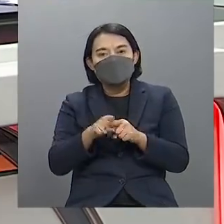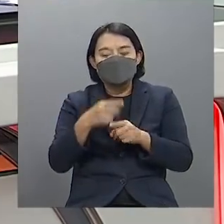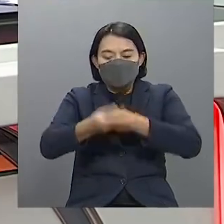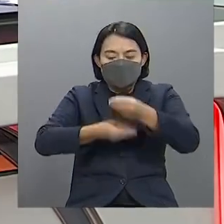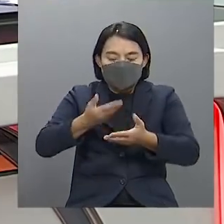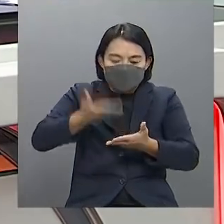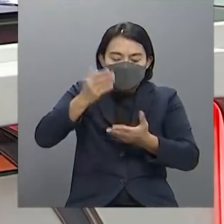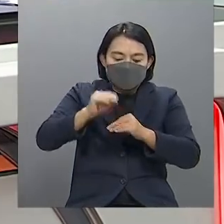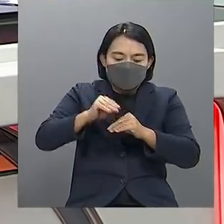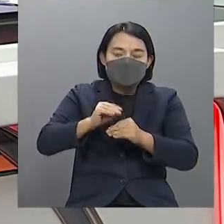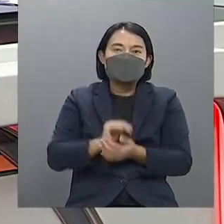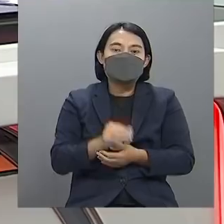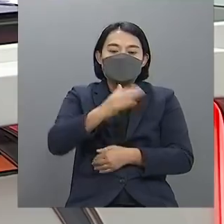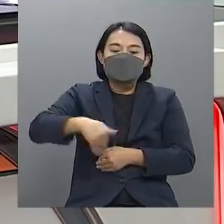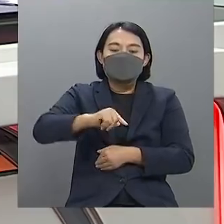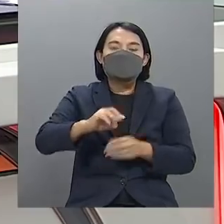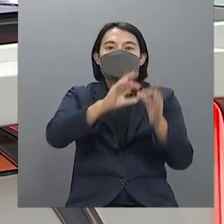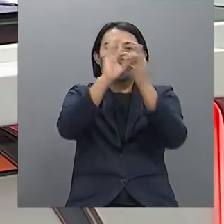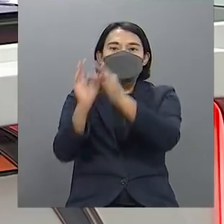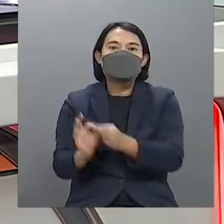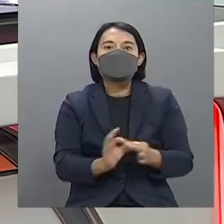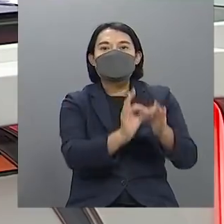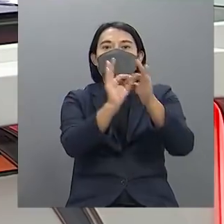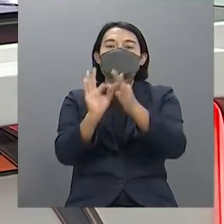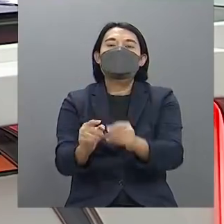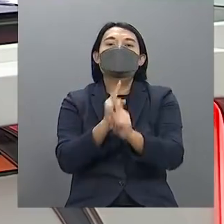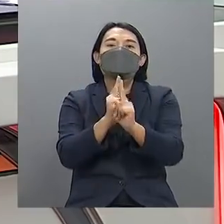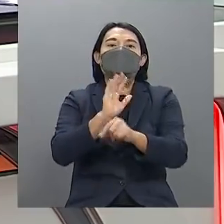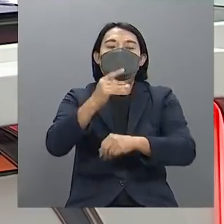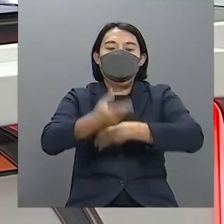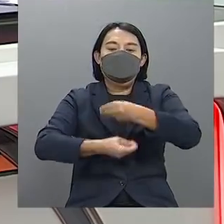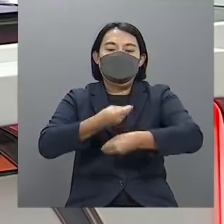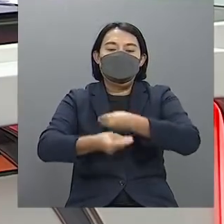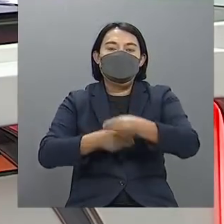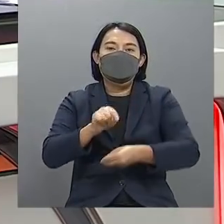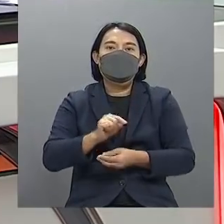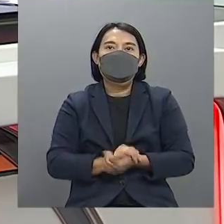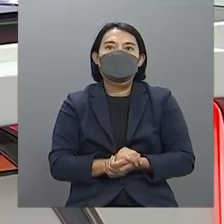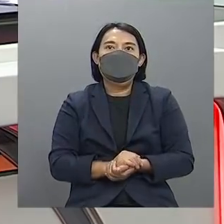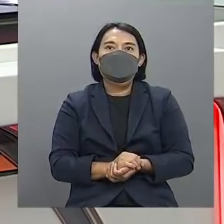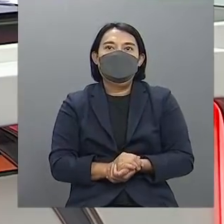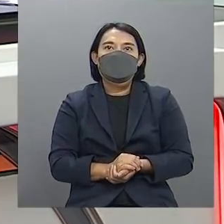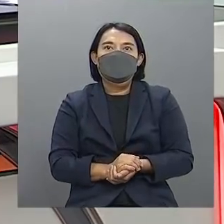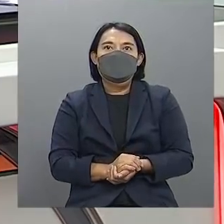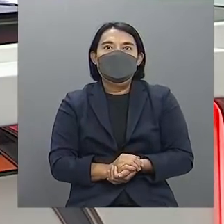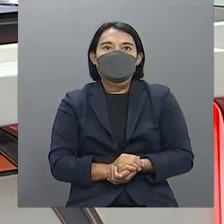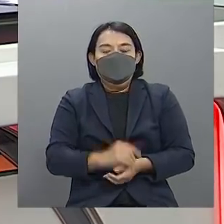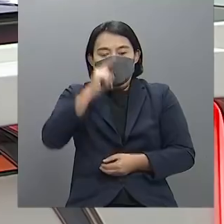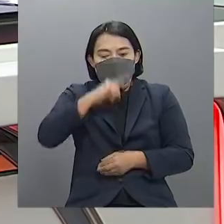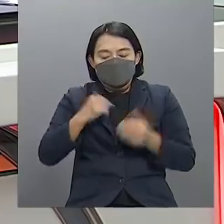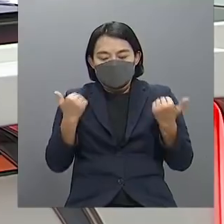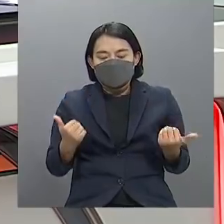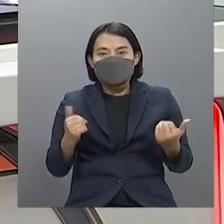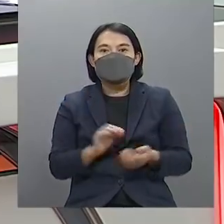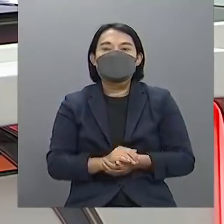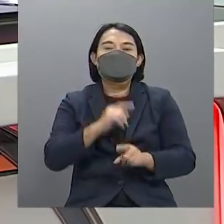เป็นไปตามห่วงโซ่อุปสงค์อุปทานเป็นไปตามกลไกตลาดแล้วไทยที่สำคัญนะคะช่วงนี้เนี่ยเข้าสู่ฤดูแล้งมีนาเมษาเนี่ยผัก